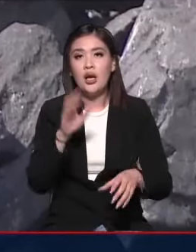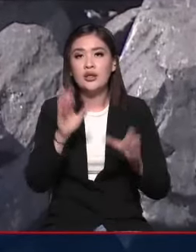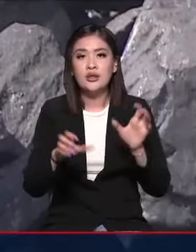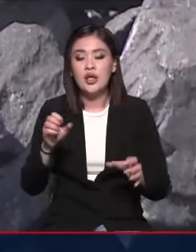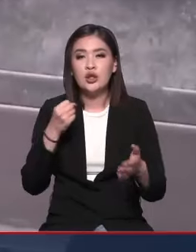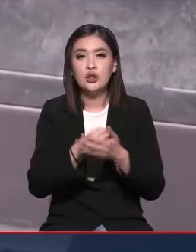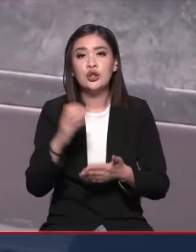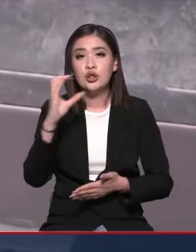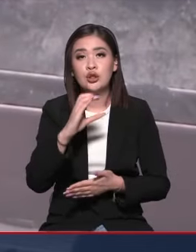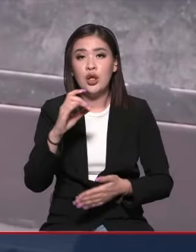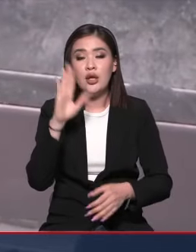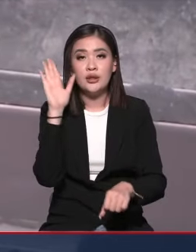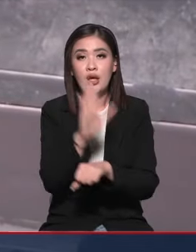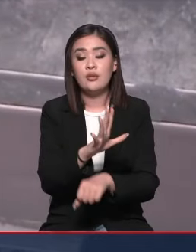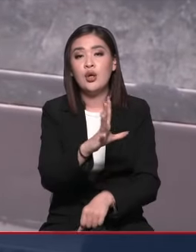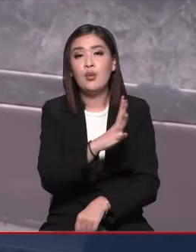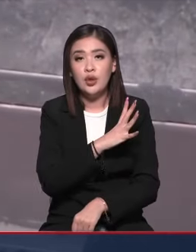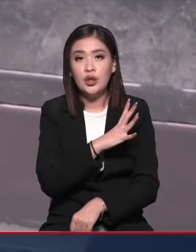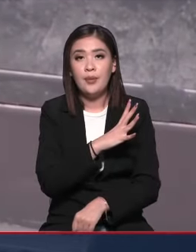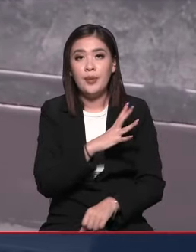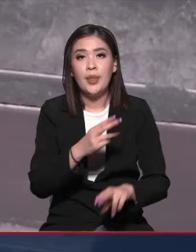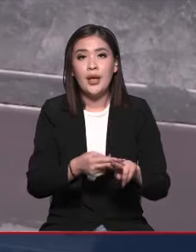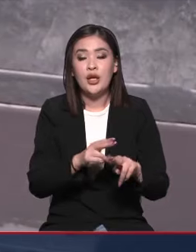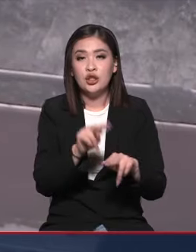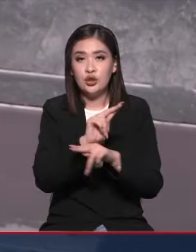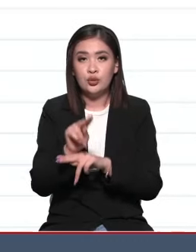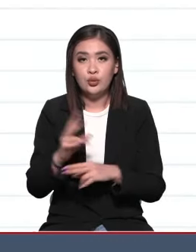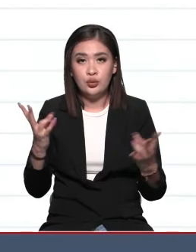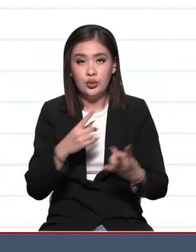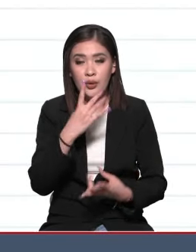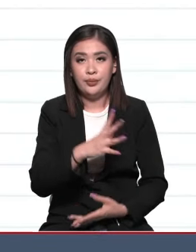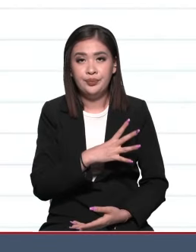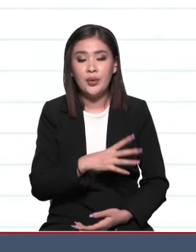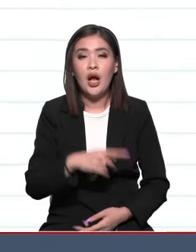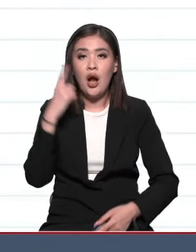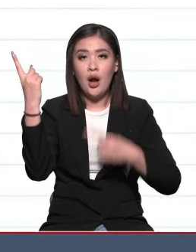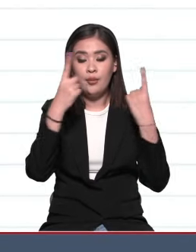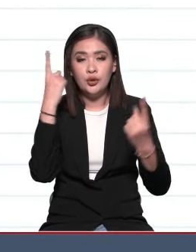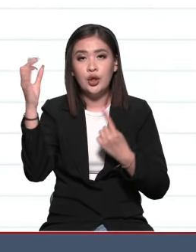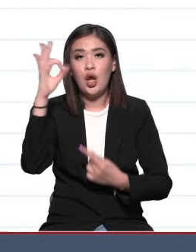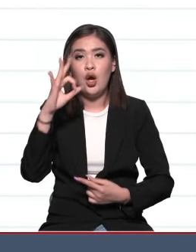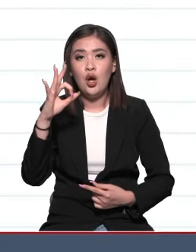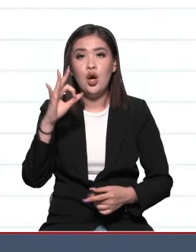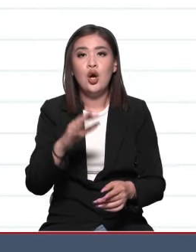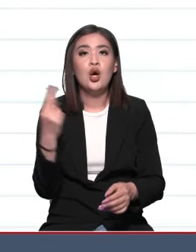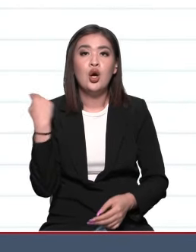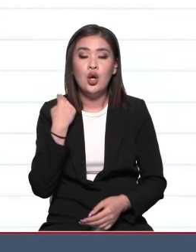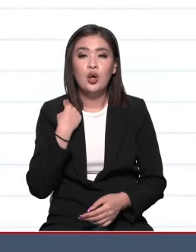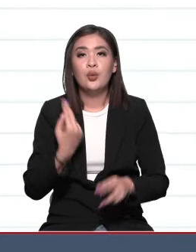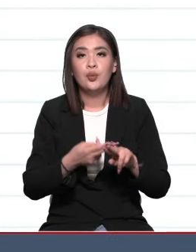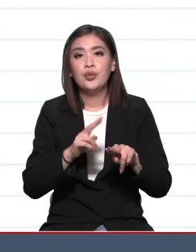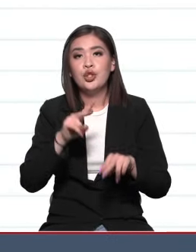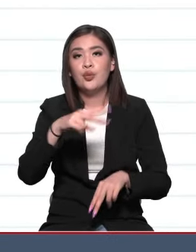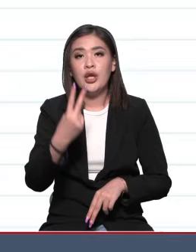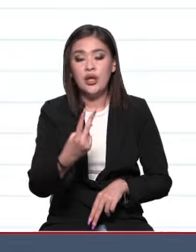көмірмен қамтуды тапсырды. Қатты отын қорында жинауға жет. Коммуналды қызметтер үшін тұтынушылардың дебиторлық берешегі